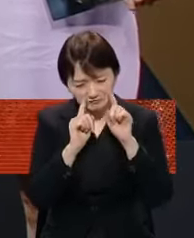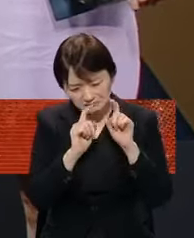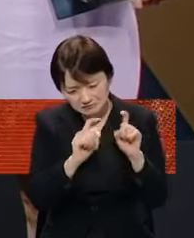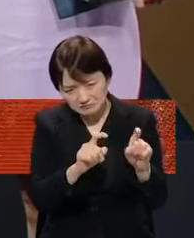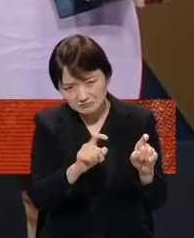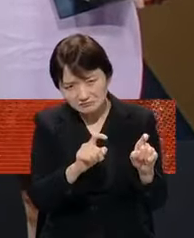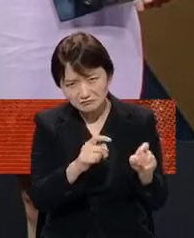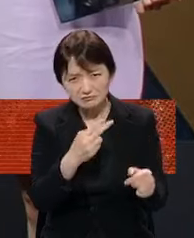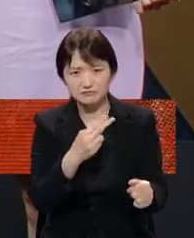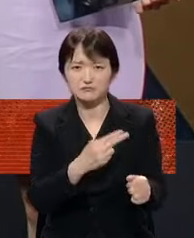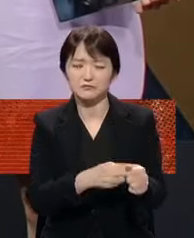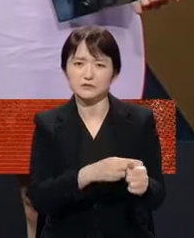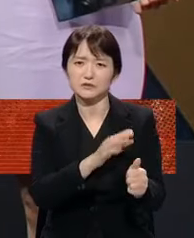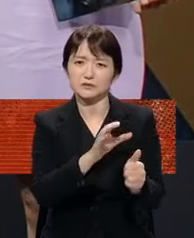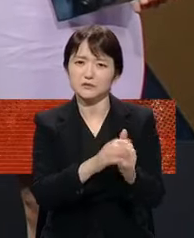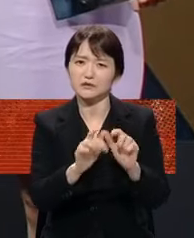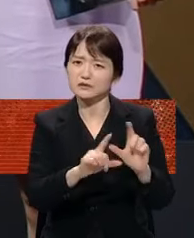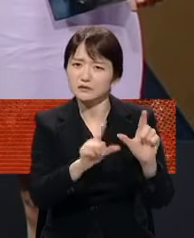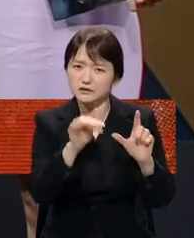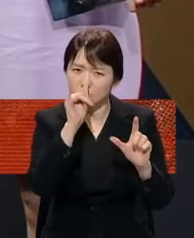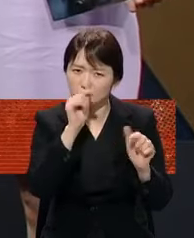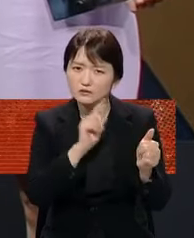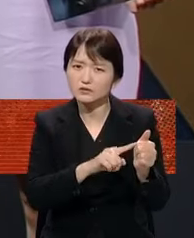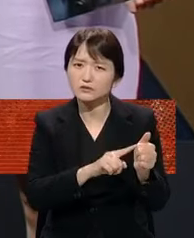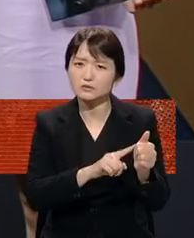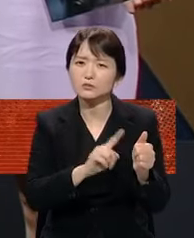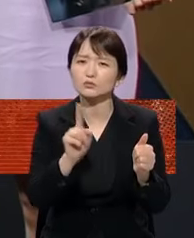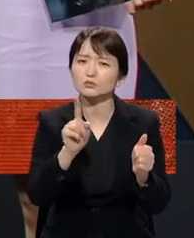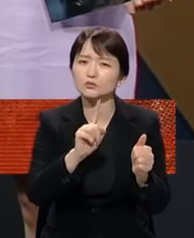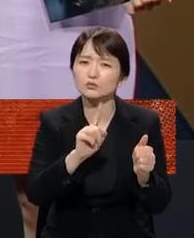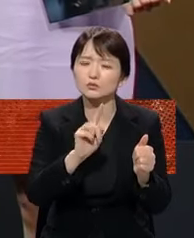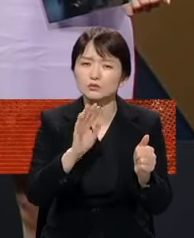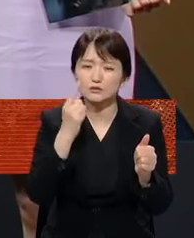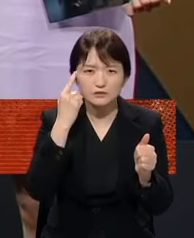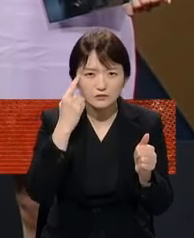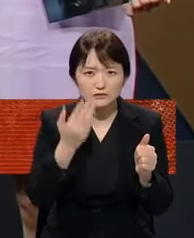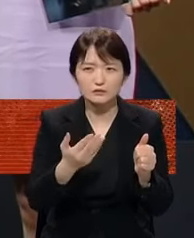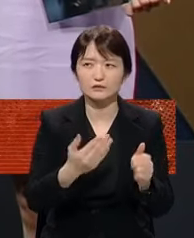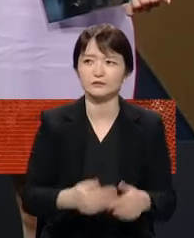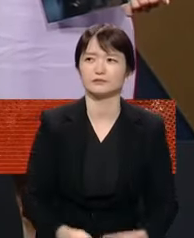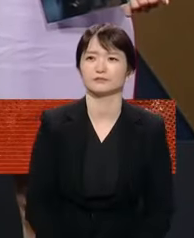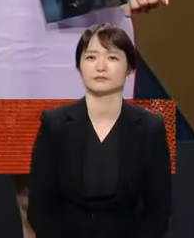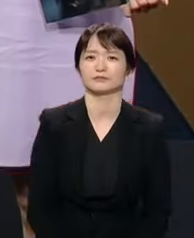받고도 멀쩡히 교사 생활을 이어가는 남성. 대체 어떻게 된 일일까요?